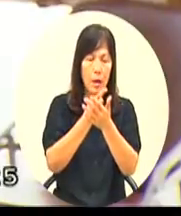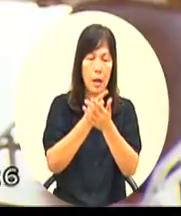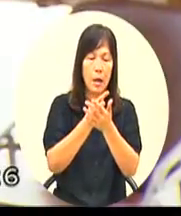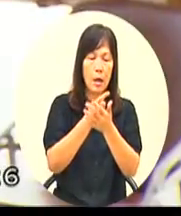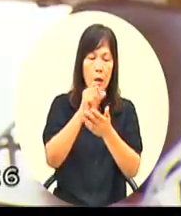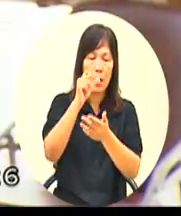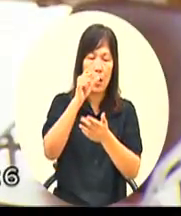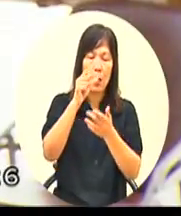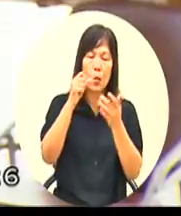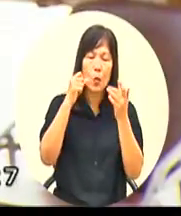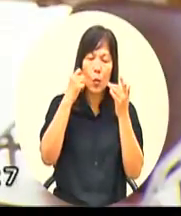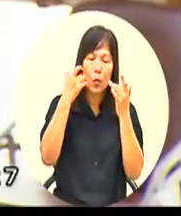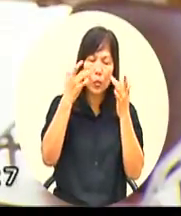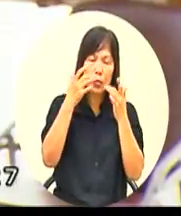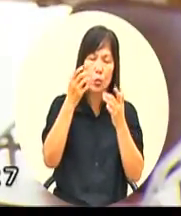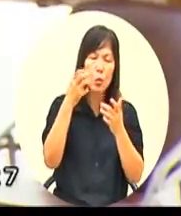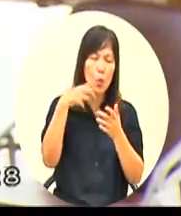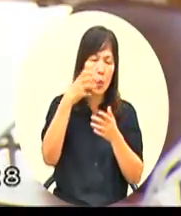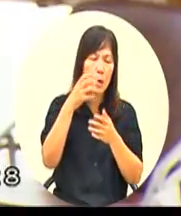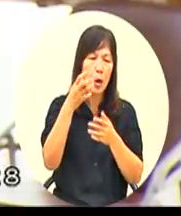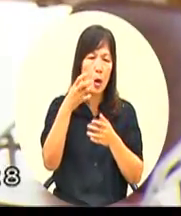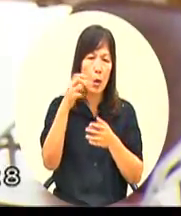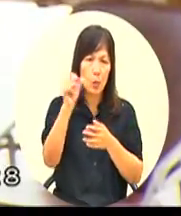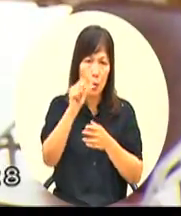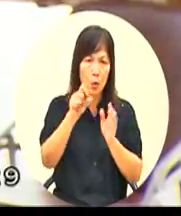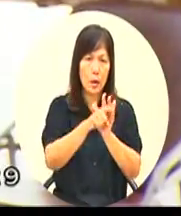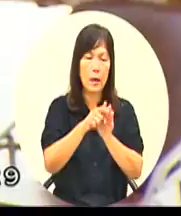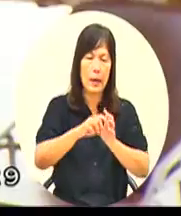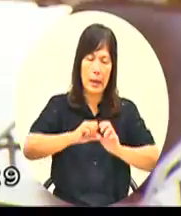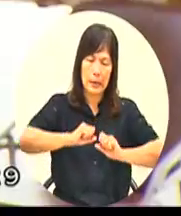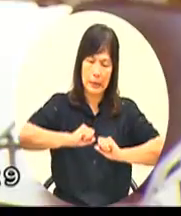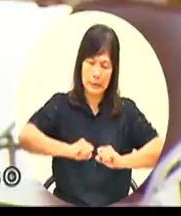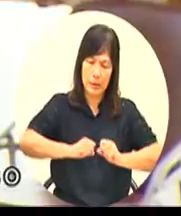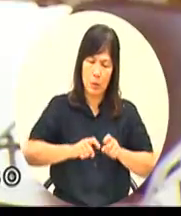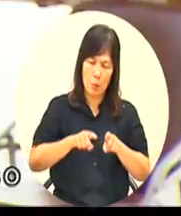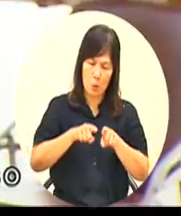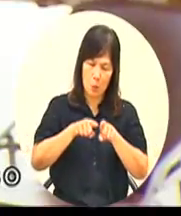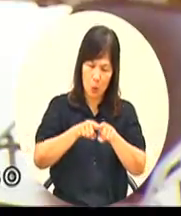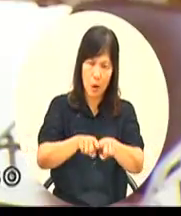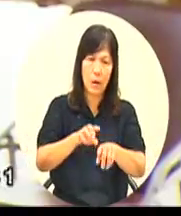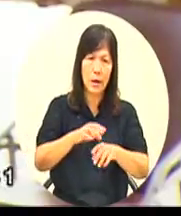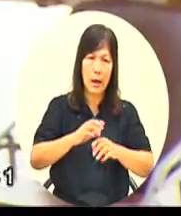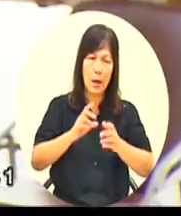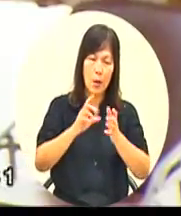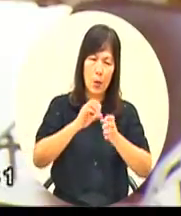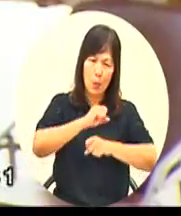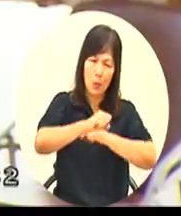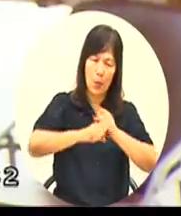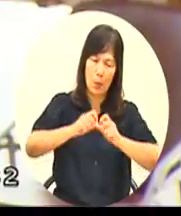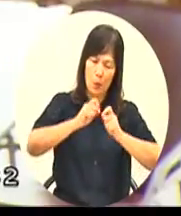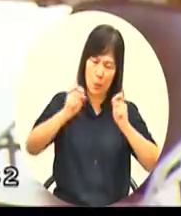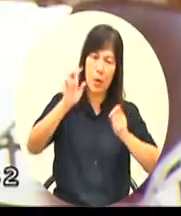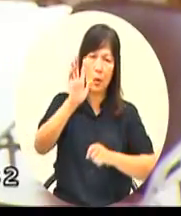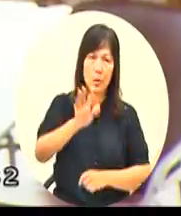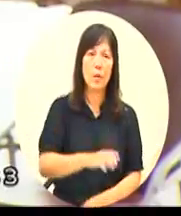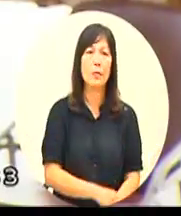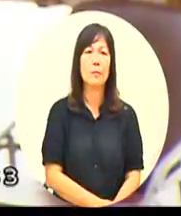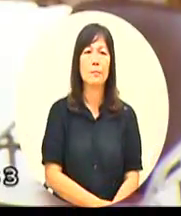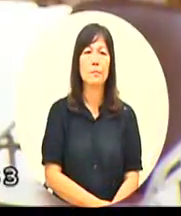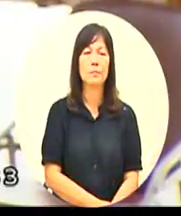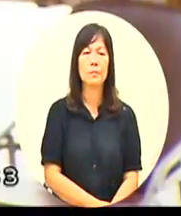果啊，健康跟着走，我们要活到长长久久。那今天我有听到我